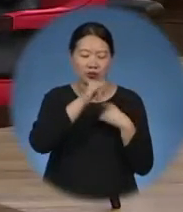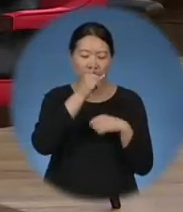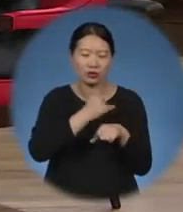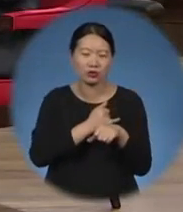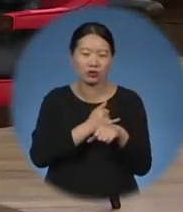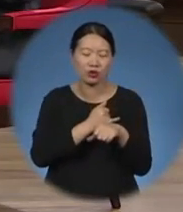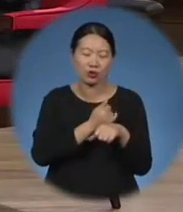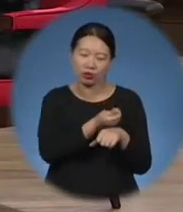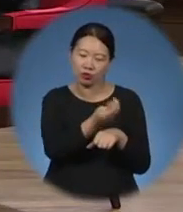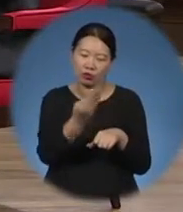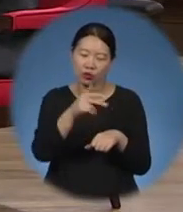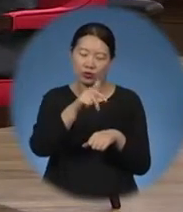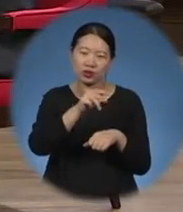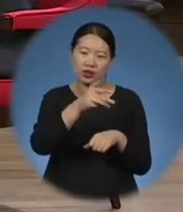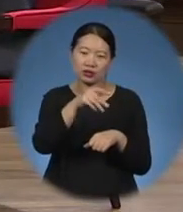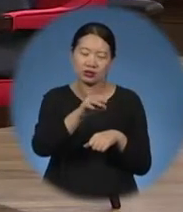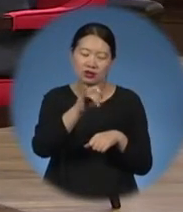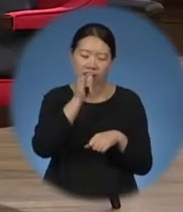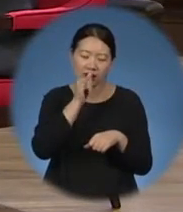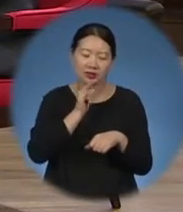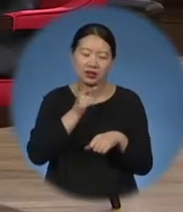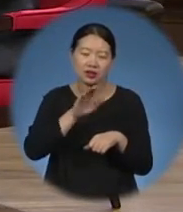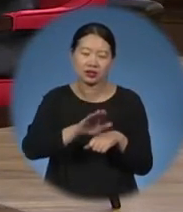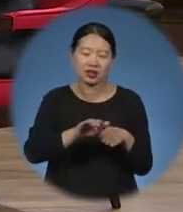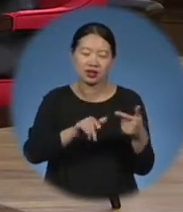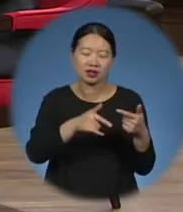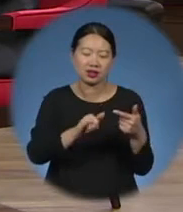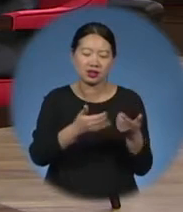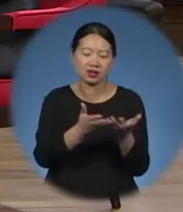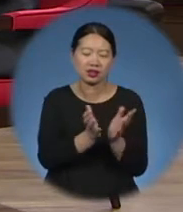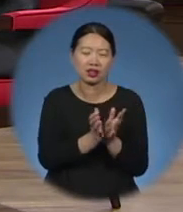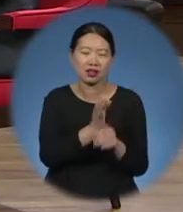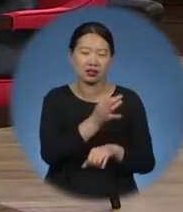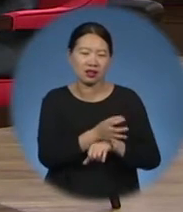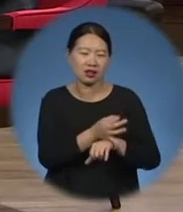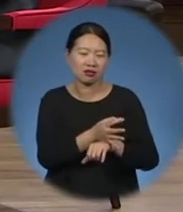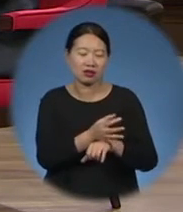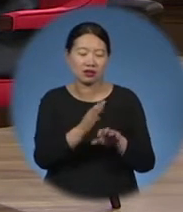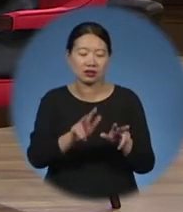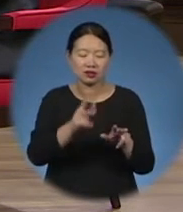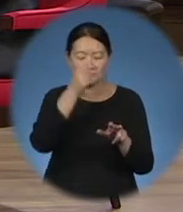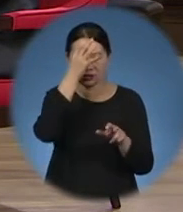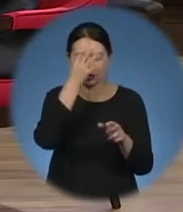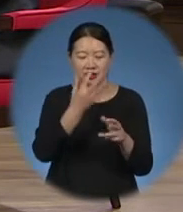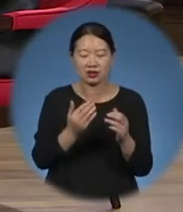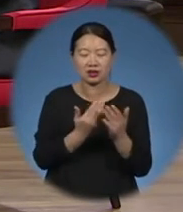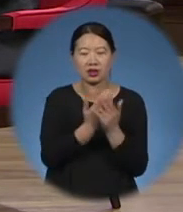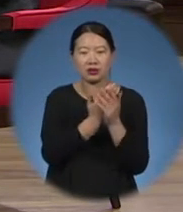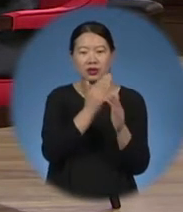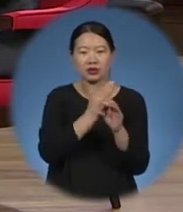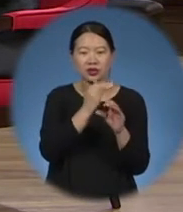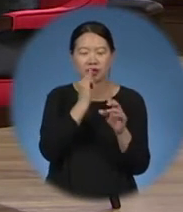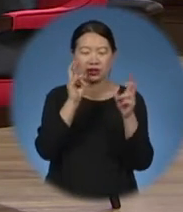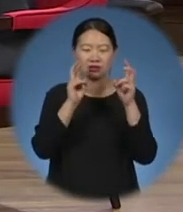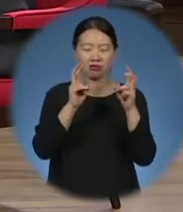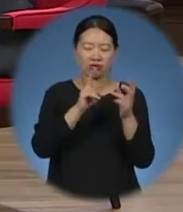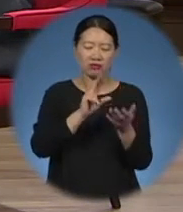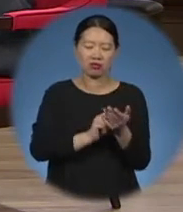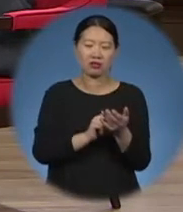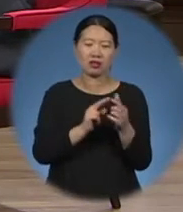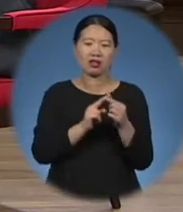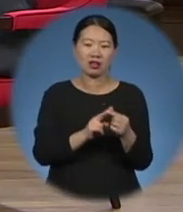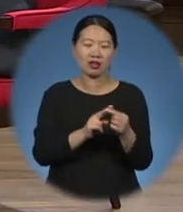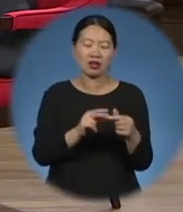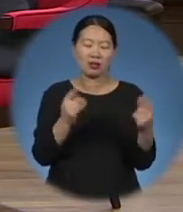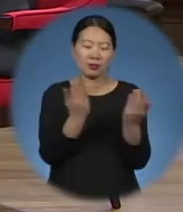우리 뭐 조달청도 있지만 그래서 6개 기관에서 사겠다는 데하고 지금 기술 개발하고 있는 기업들 그 과제하고 좀